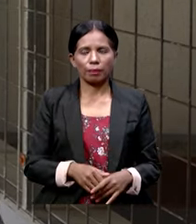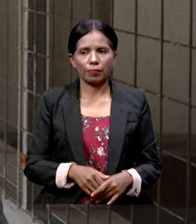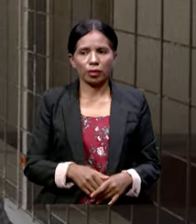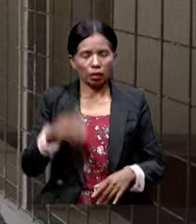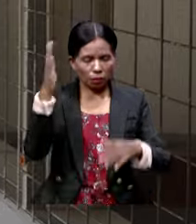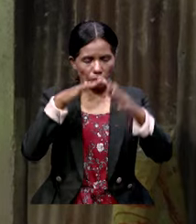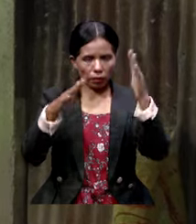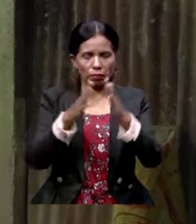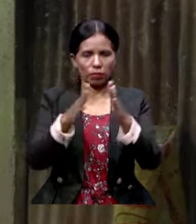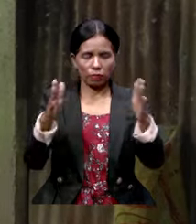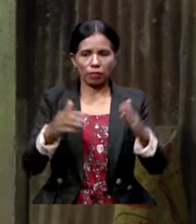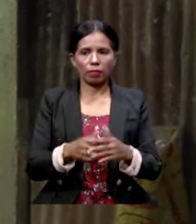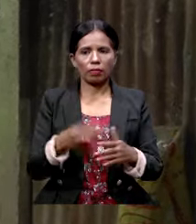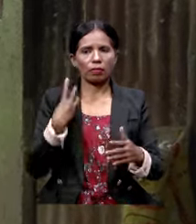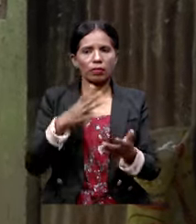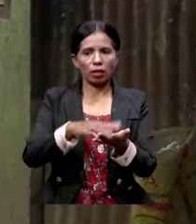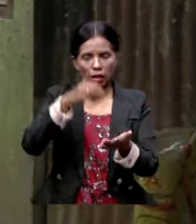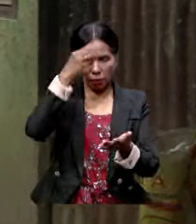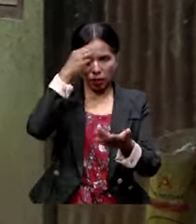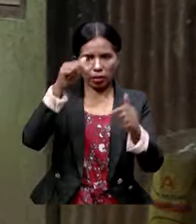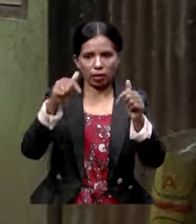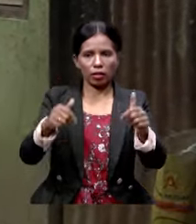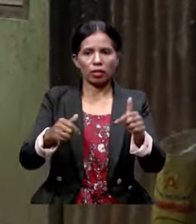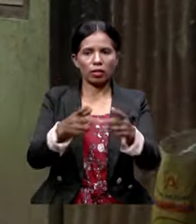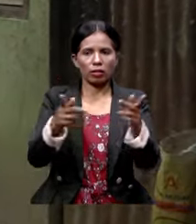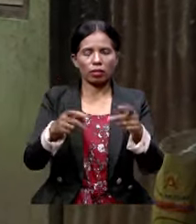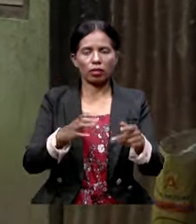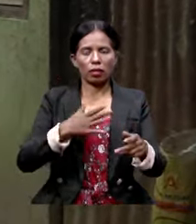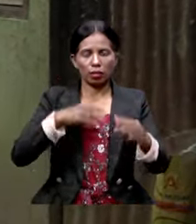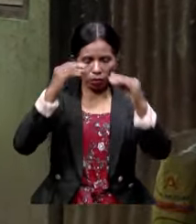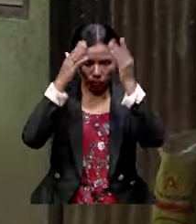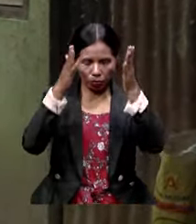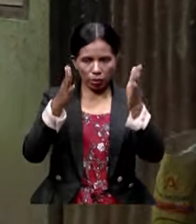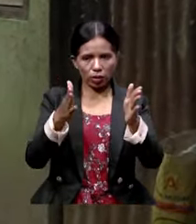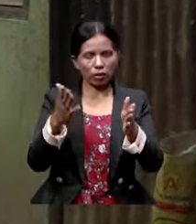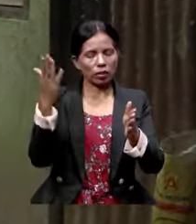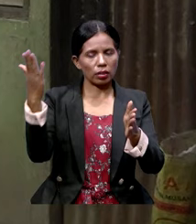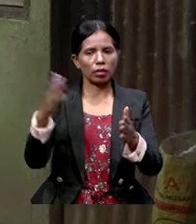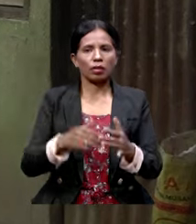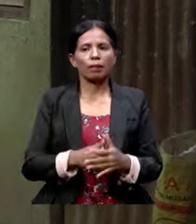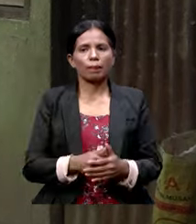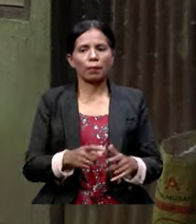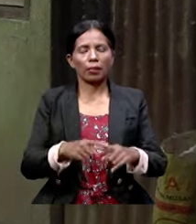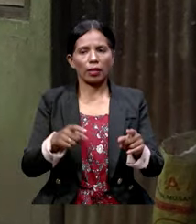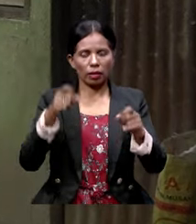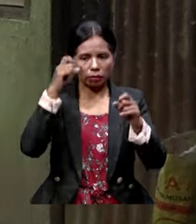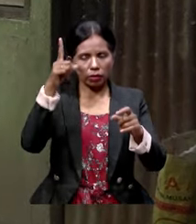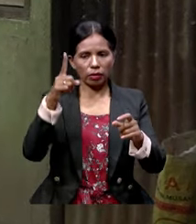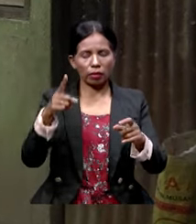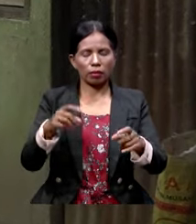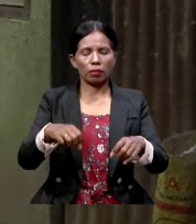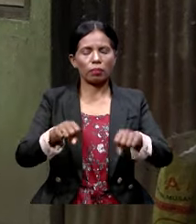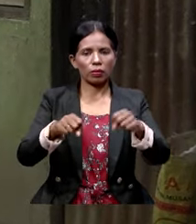problema nih. Tanya aprendizagem ya salah. Por exemplo, ini profesor sih ya tiang salah da aula. Dari pentu motor itu tamu mai